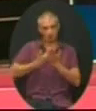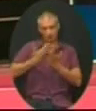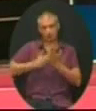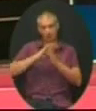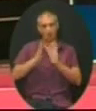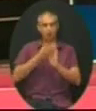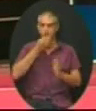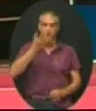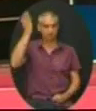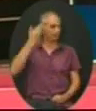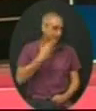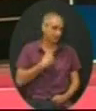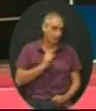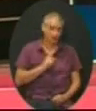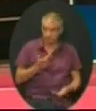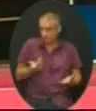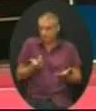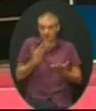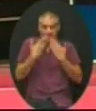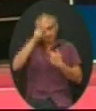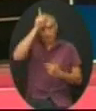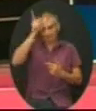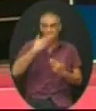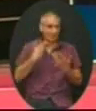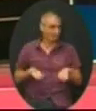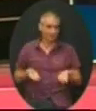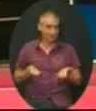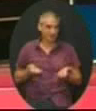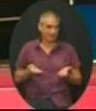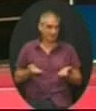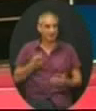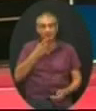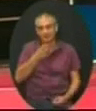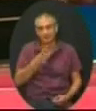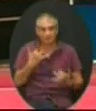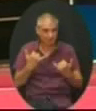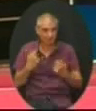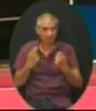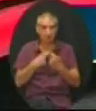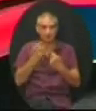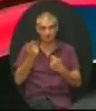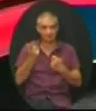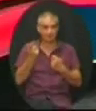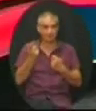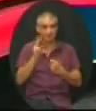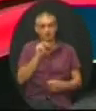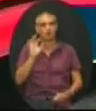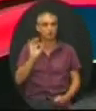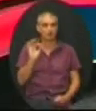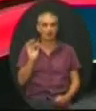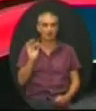נכון? שאלו אותה. אצלנו לא? לא, זה ישיבה בגרמניה, לא בישראל הייתה. טוב. עכשיו תראי, לגבי העניין של...